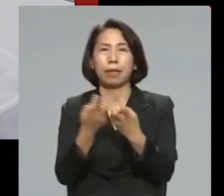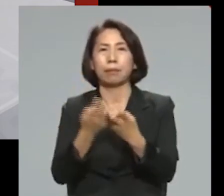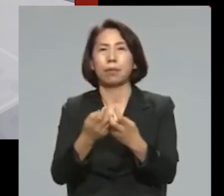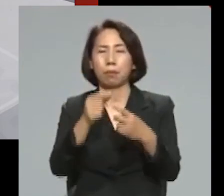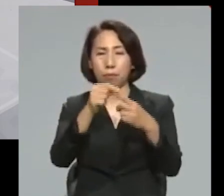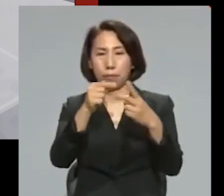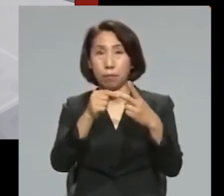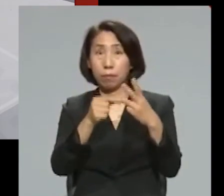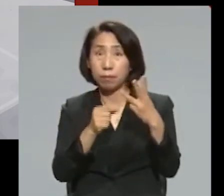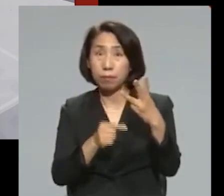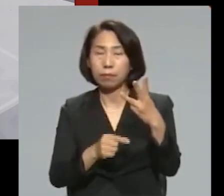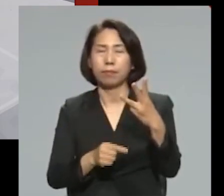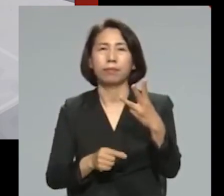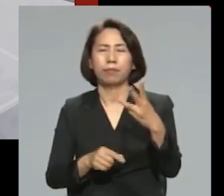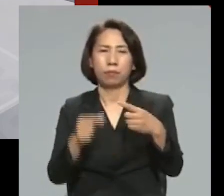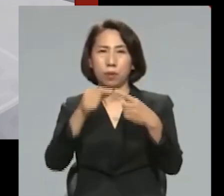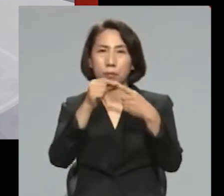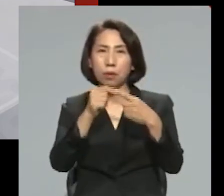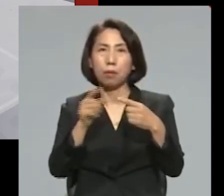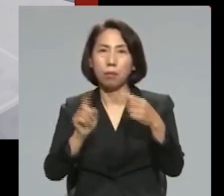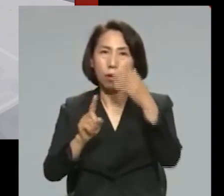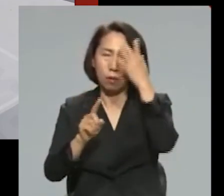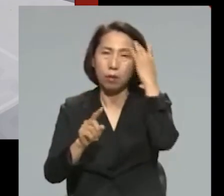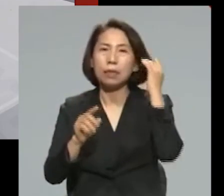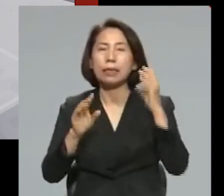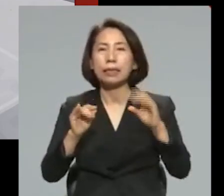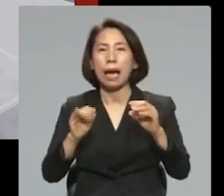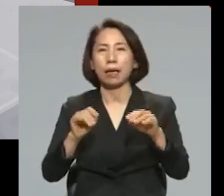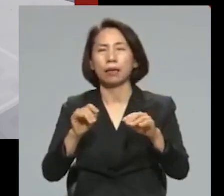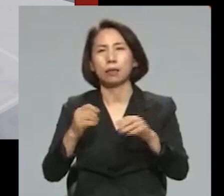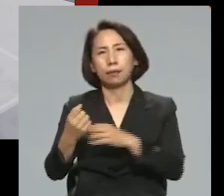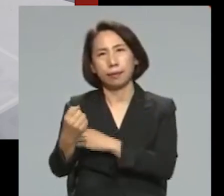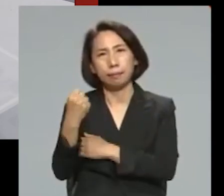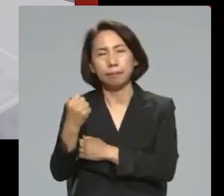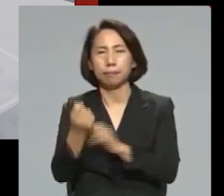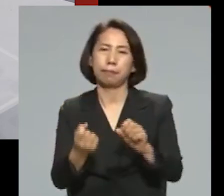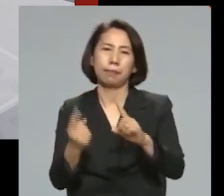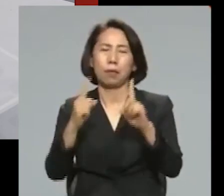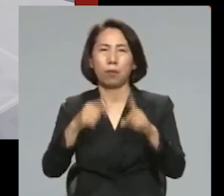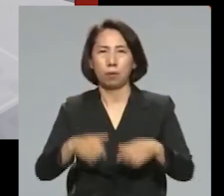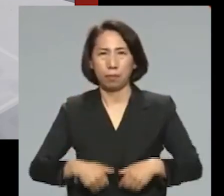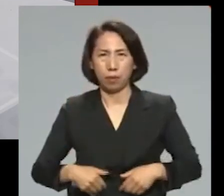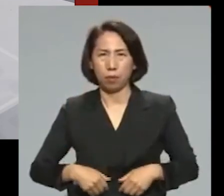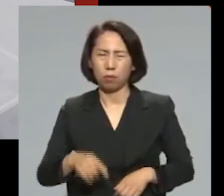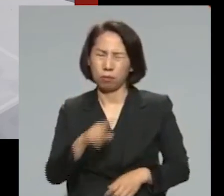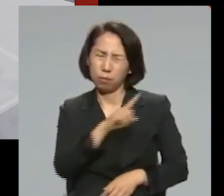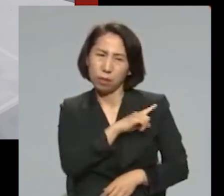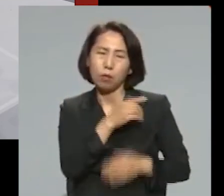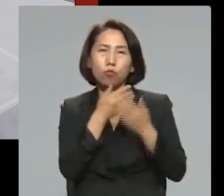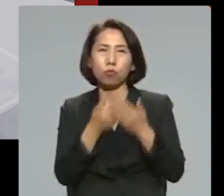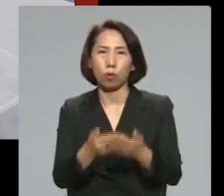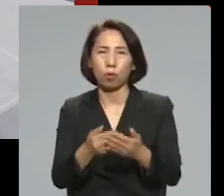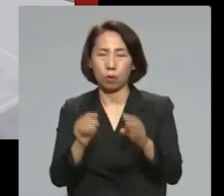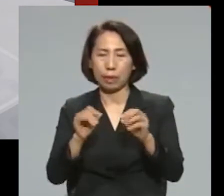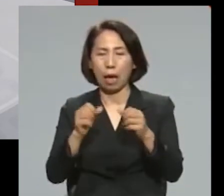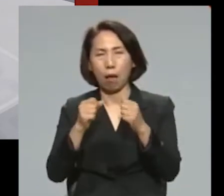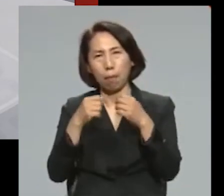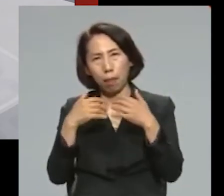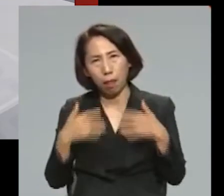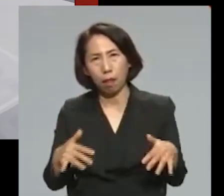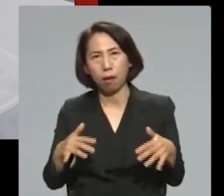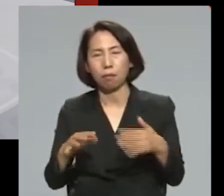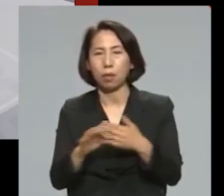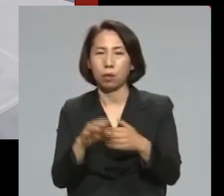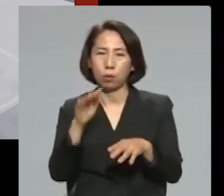가지로 생각을 합니다. 첫째, 땅심 회복입니다. 가장 중요한 부분입니다. 땅심이 없으면